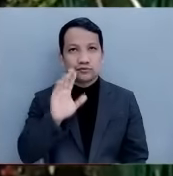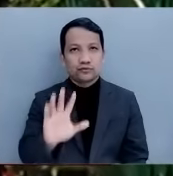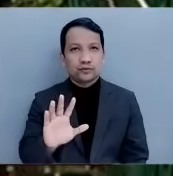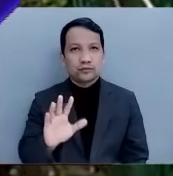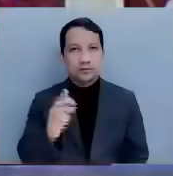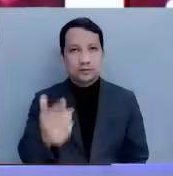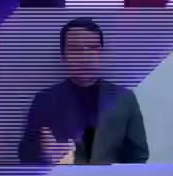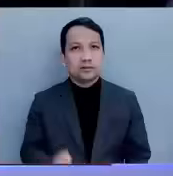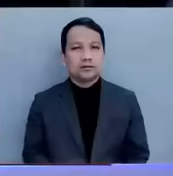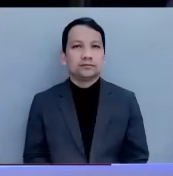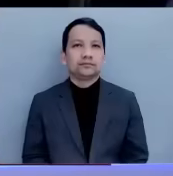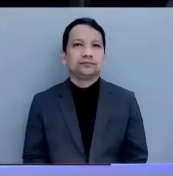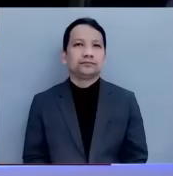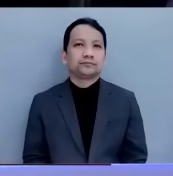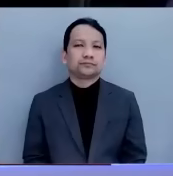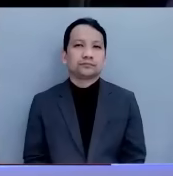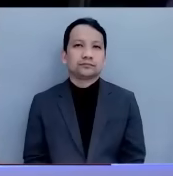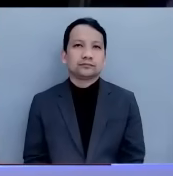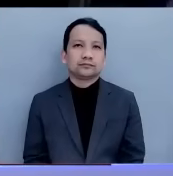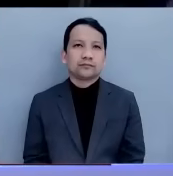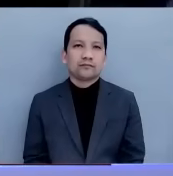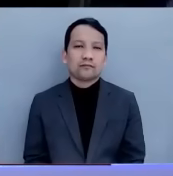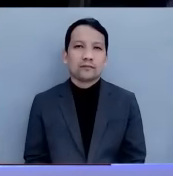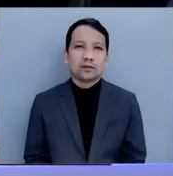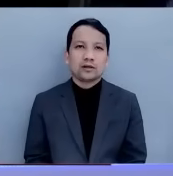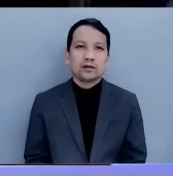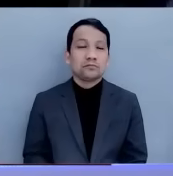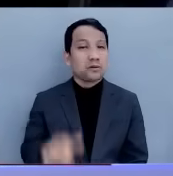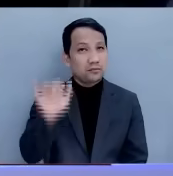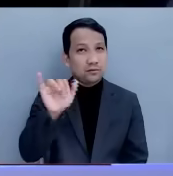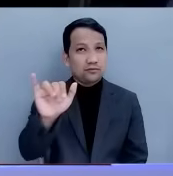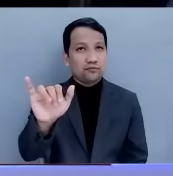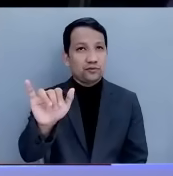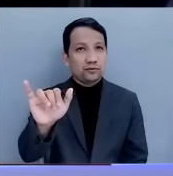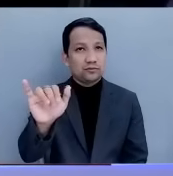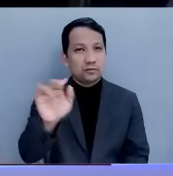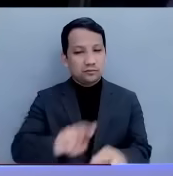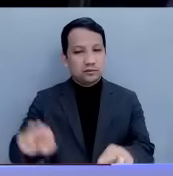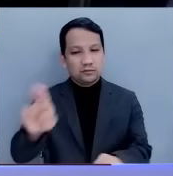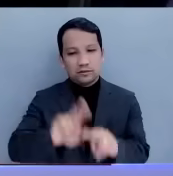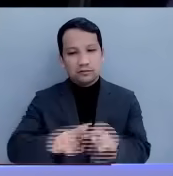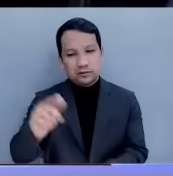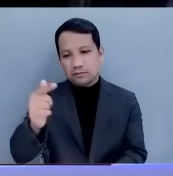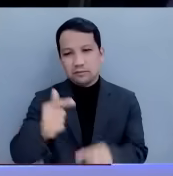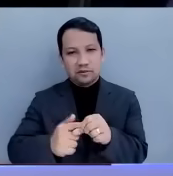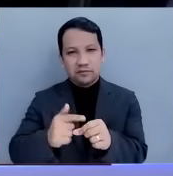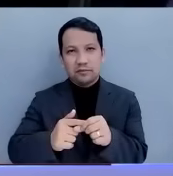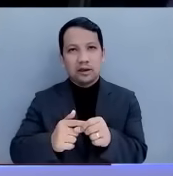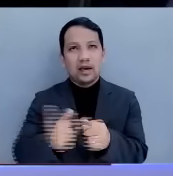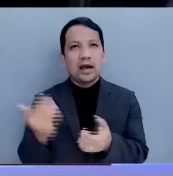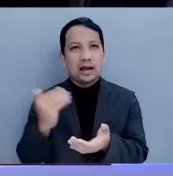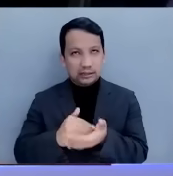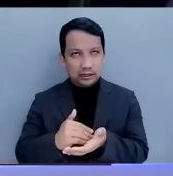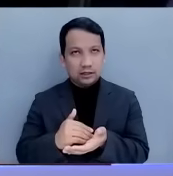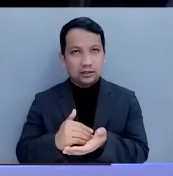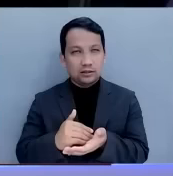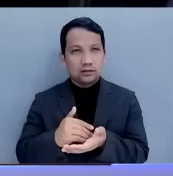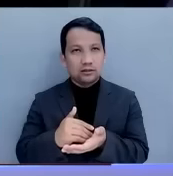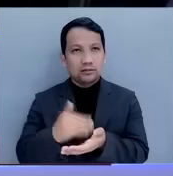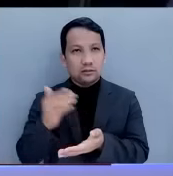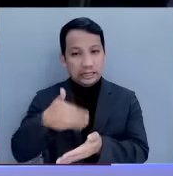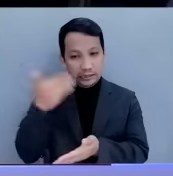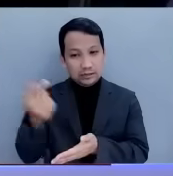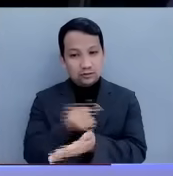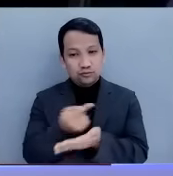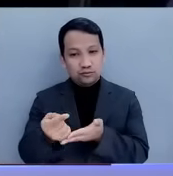5. Tila may forever sa taas presyo ng petrolyo. Nagbabadya na naman kasi isang big time